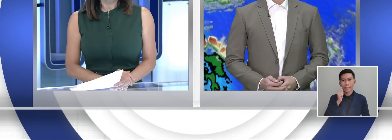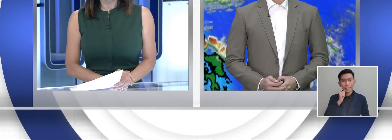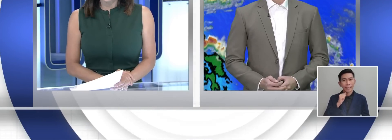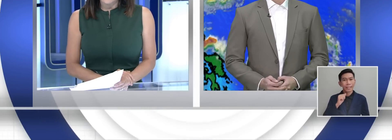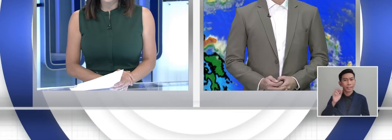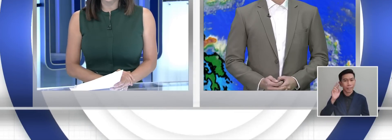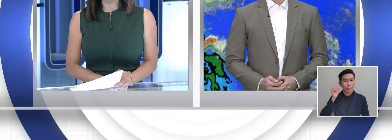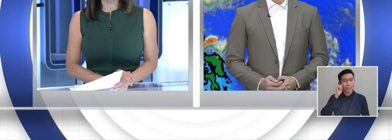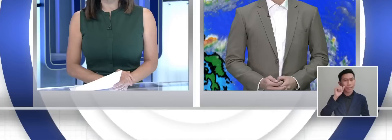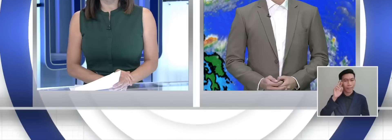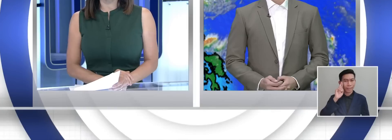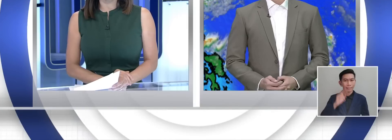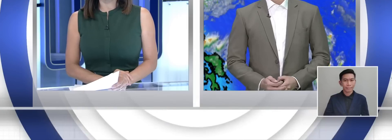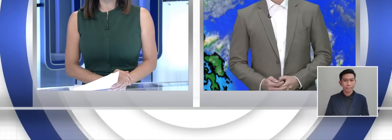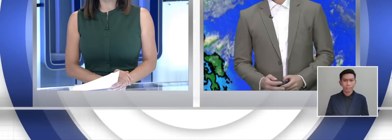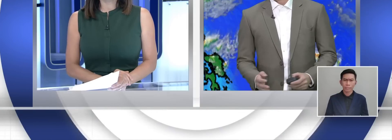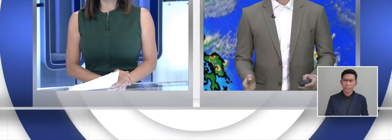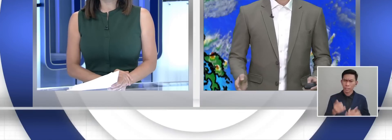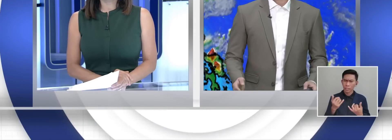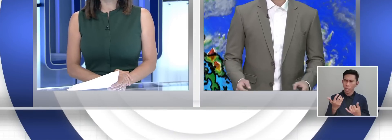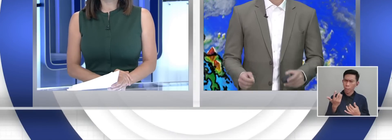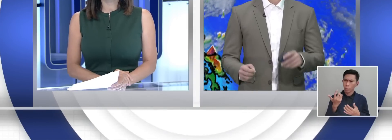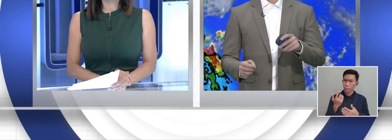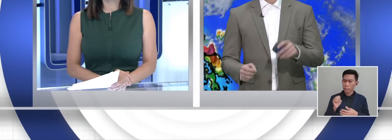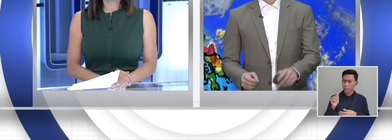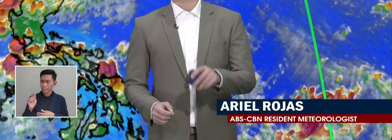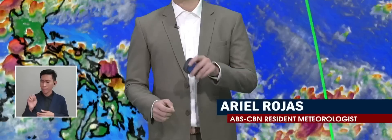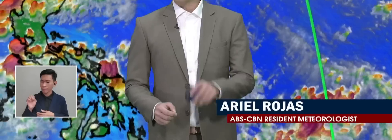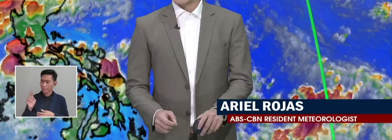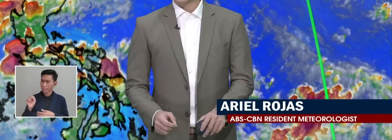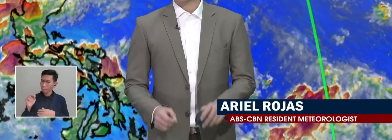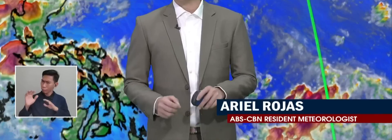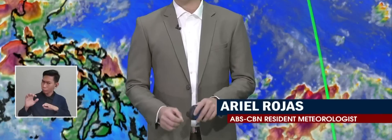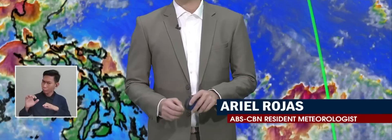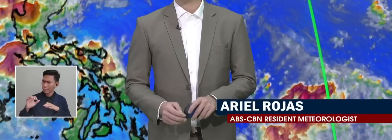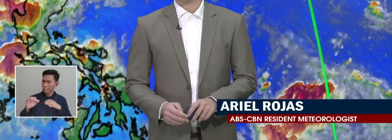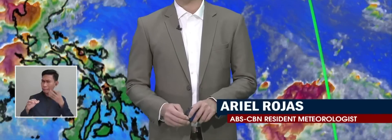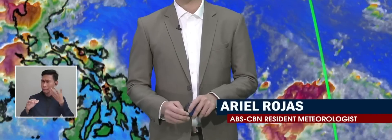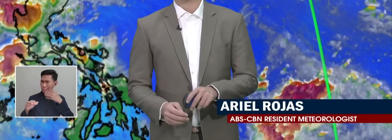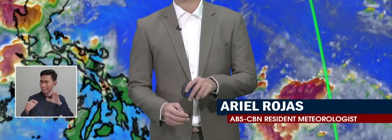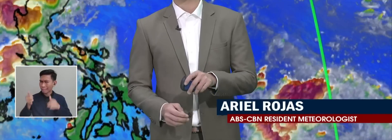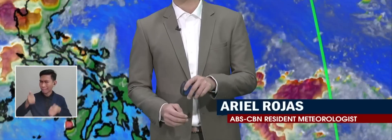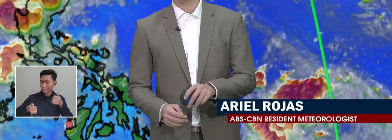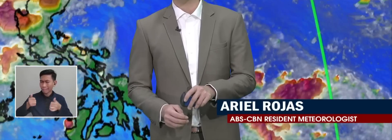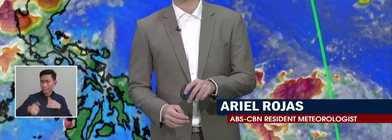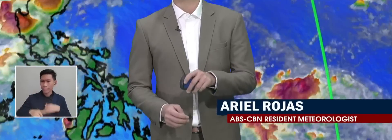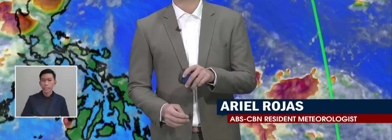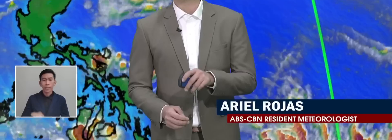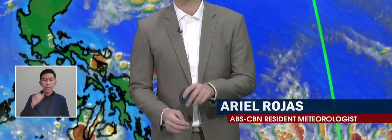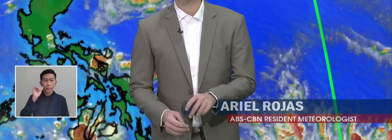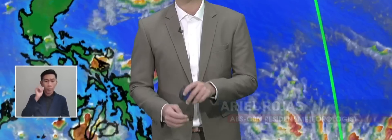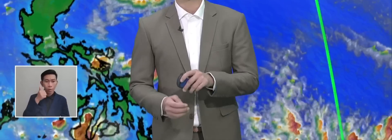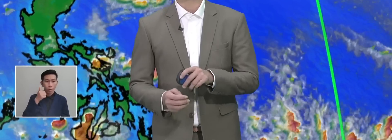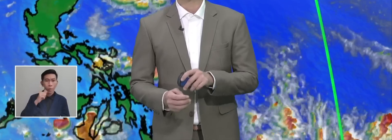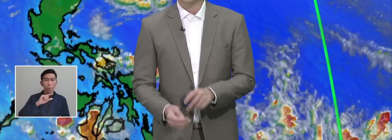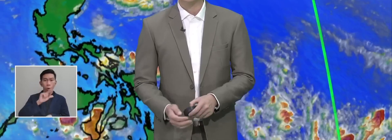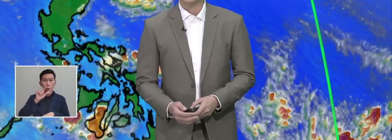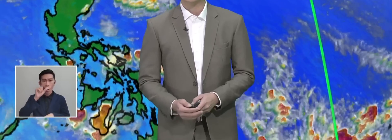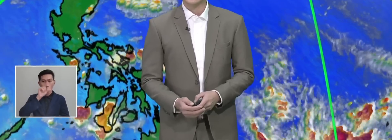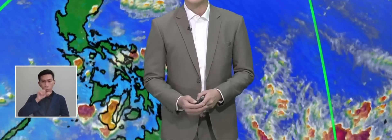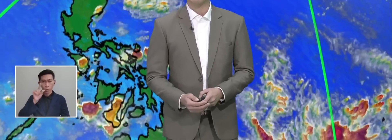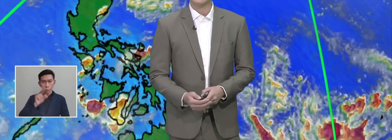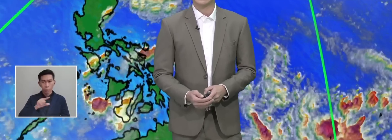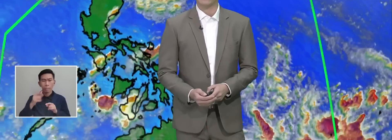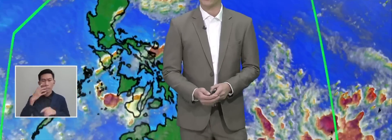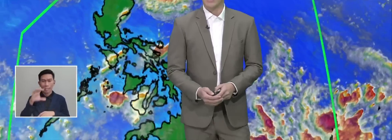ba o maulan ngayong weekend? Ate B, mainit bukas lalo po sa Luzon, pero sa Linggo maulan naman sa